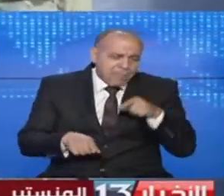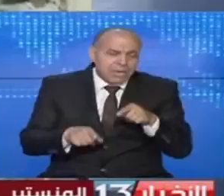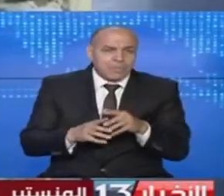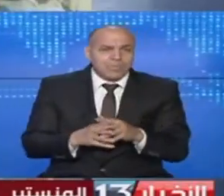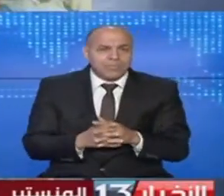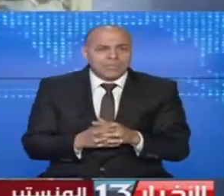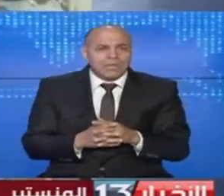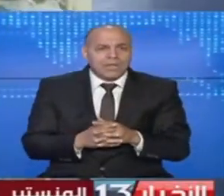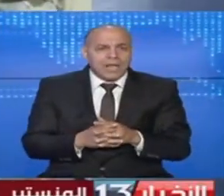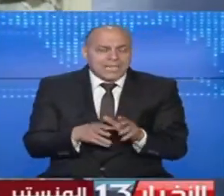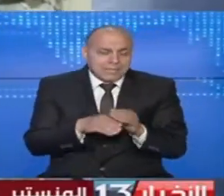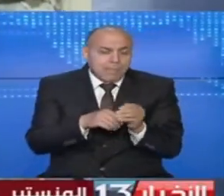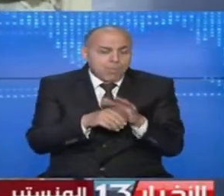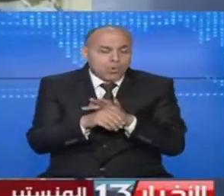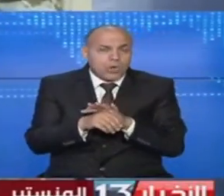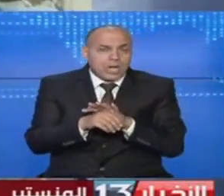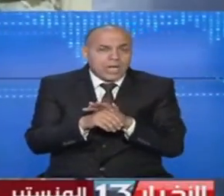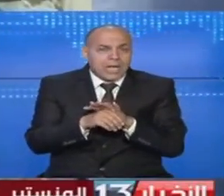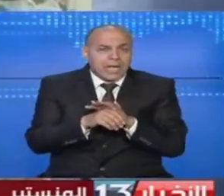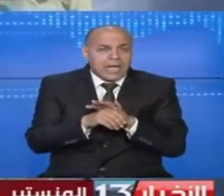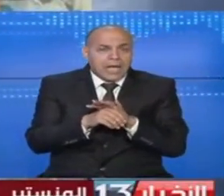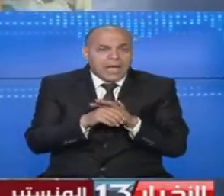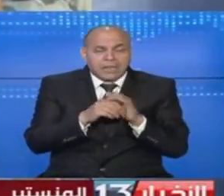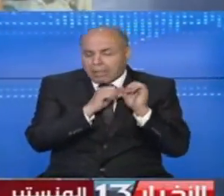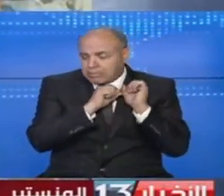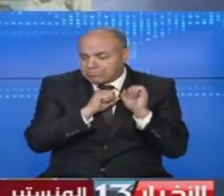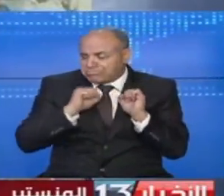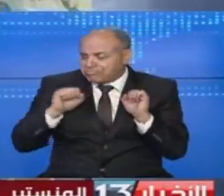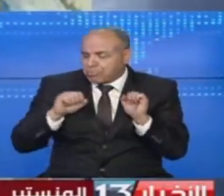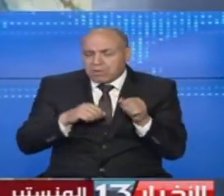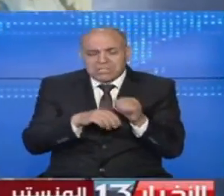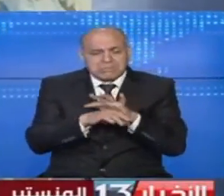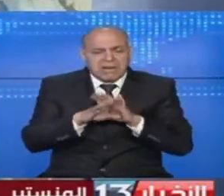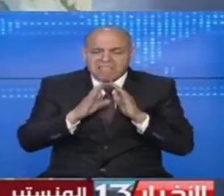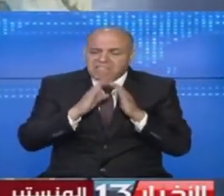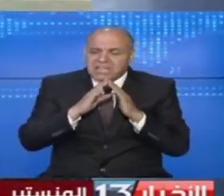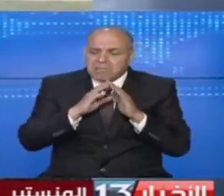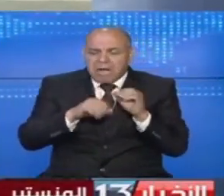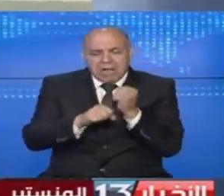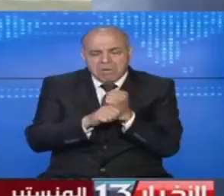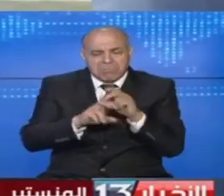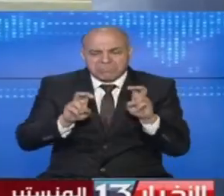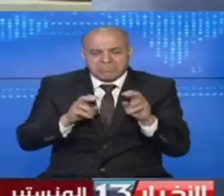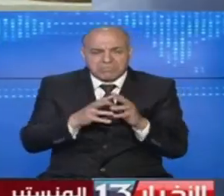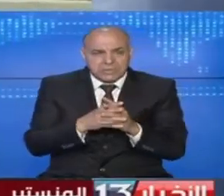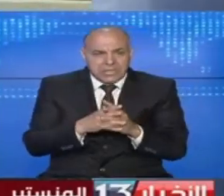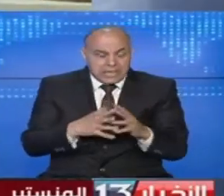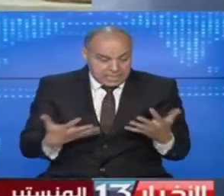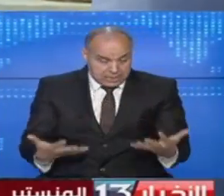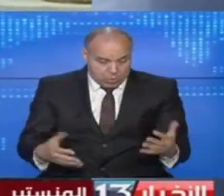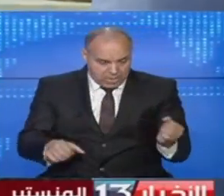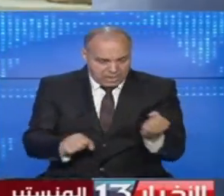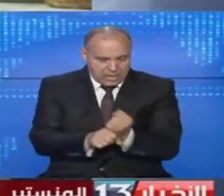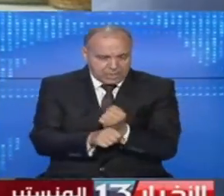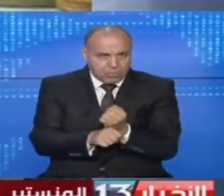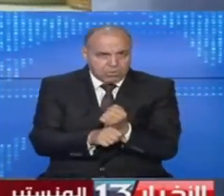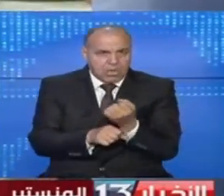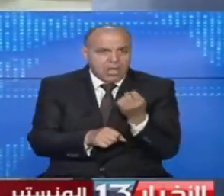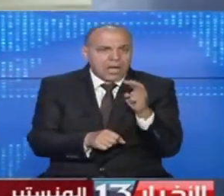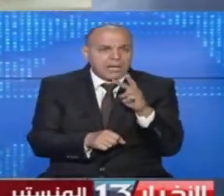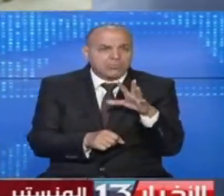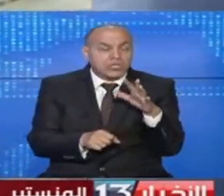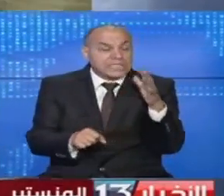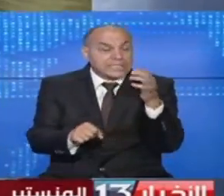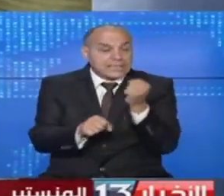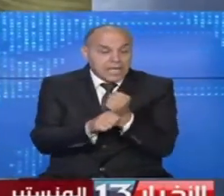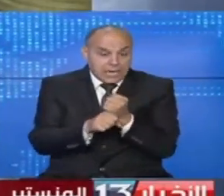جال الكورونا. الكورونا هي ديجا حبست برشا حرف. نخدموا فيها اليوم فوق ال 25